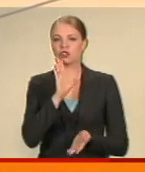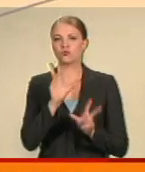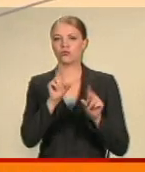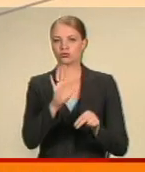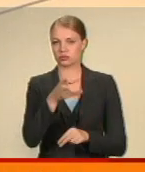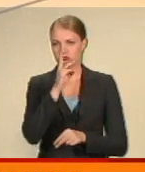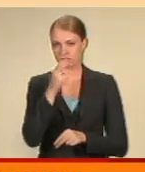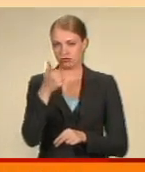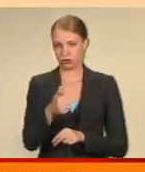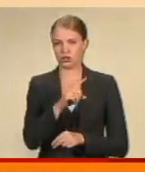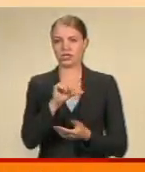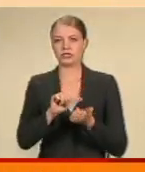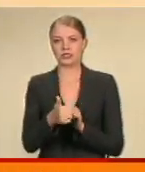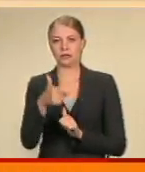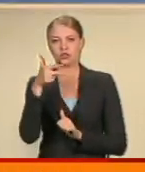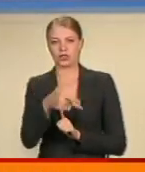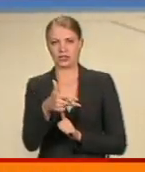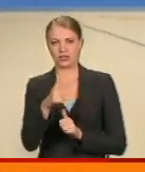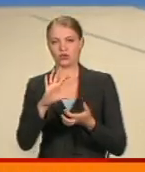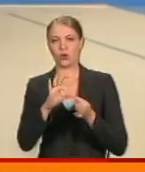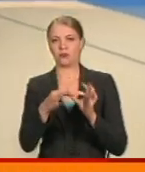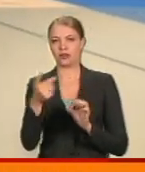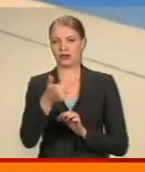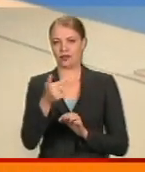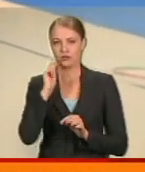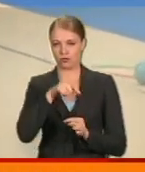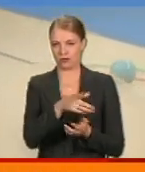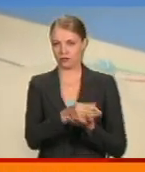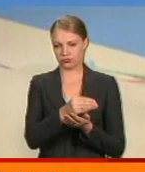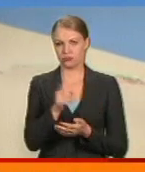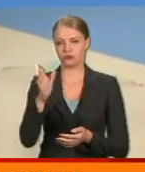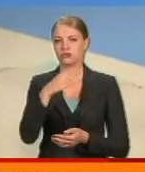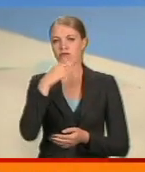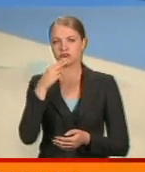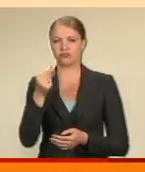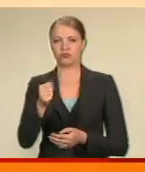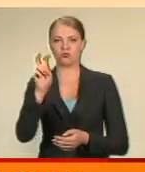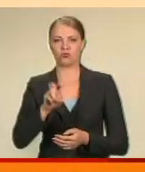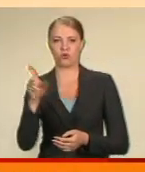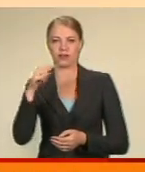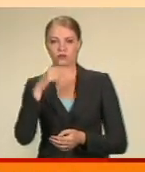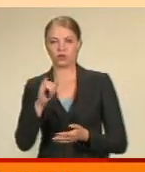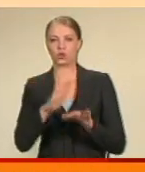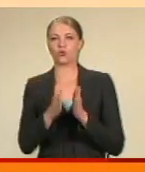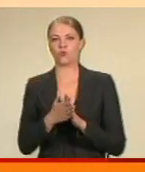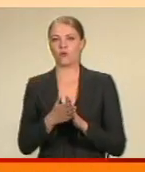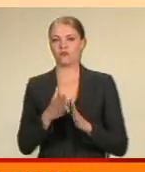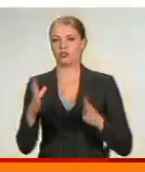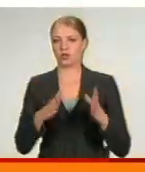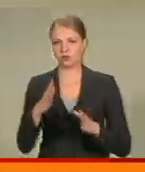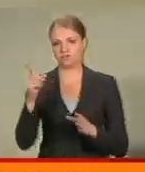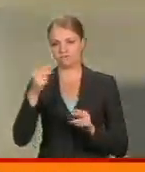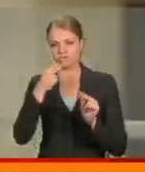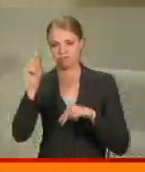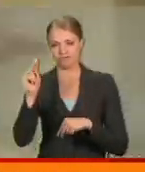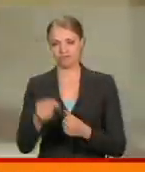пообіцяли зарплатню. Замість 3000 олімпійських гривень в Україні – тисячі доларів в Росії. Та й умови тренування в рази